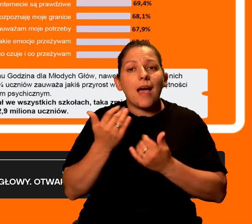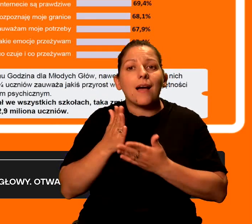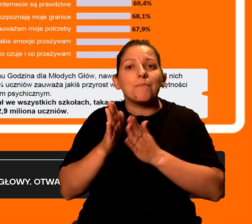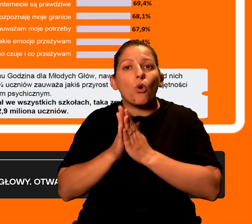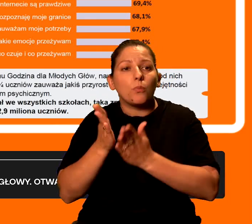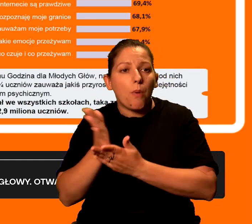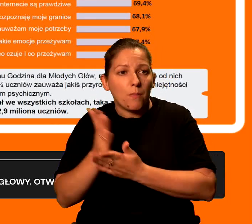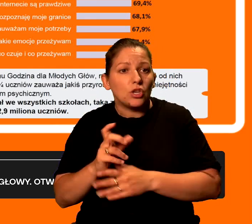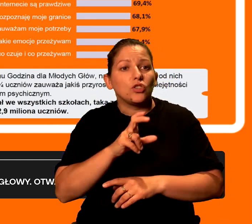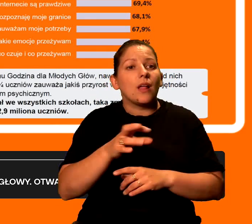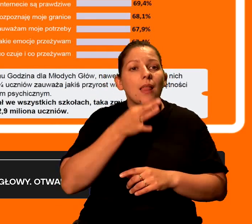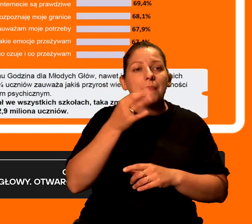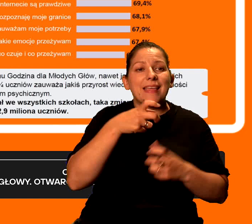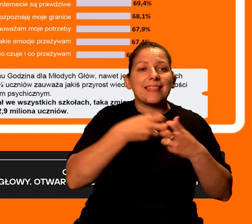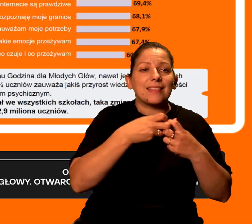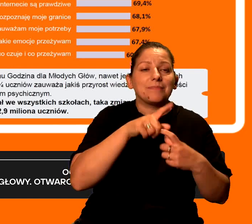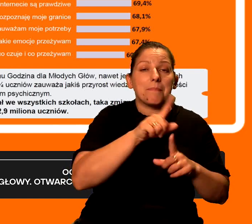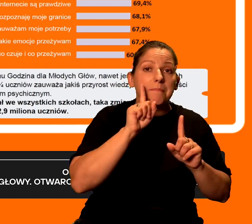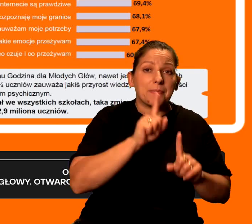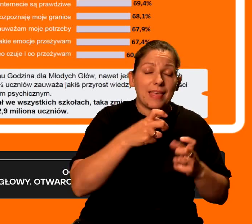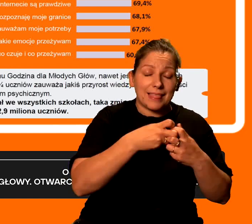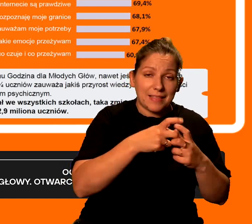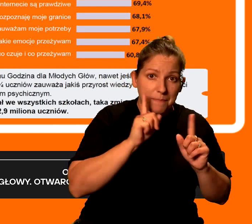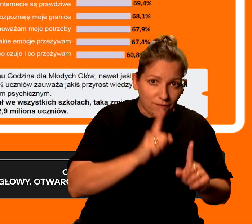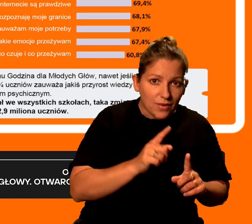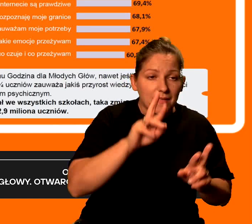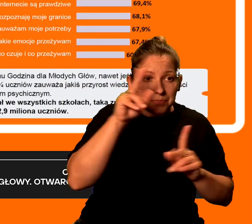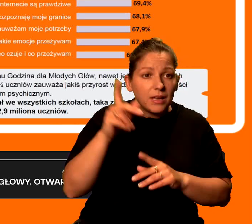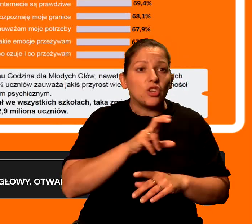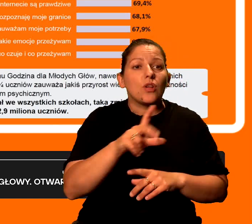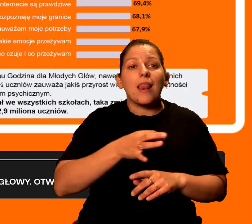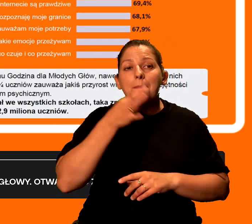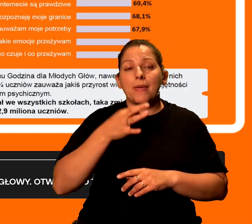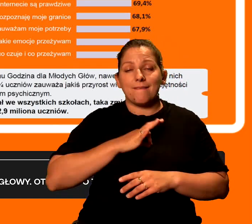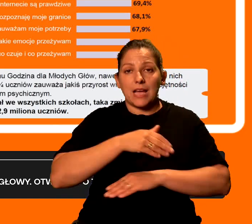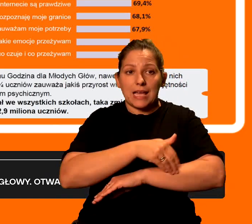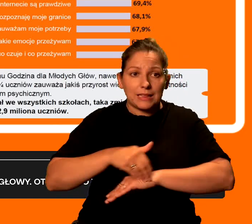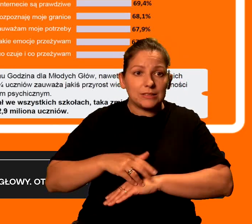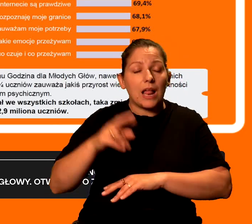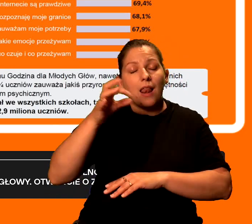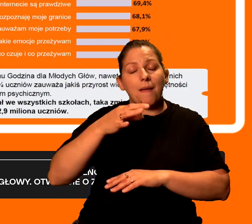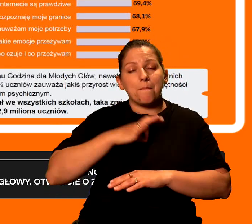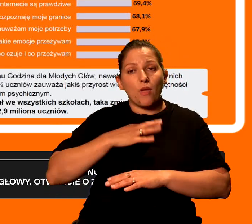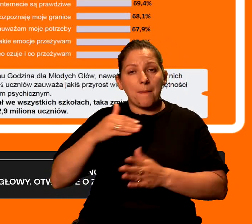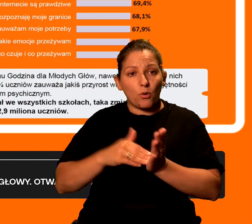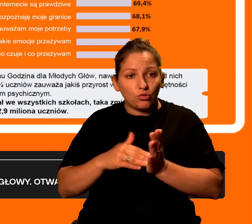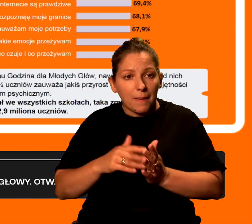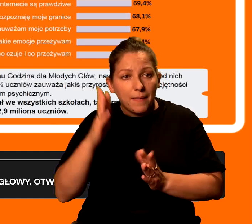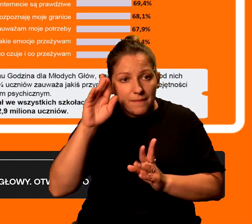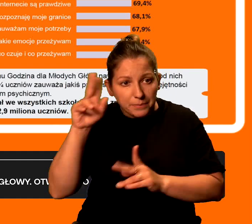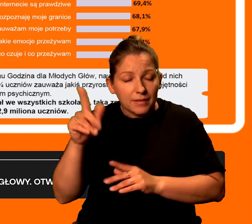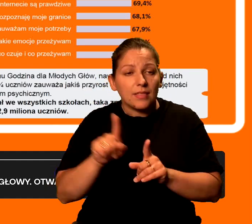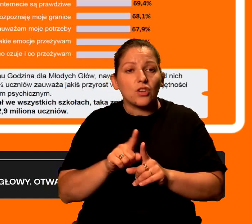wiedzą, jak sprawdzić, czy informacje w internecie są prawdziwe? Czy lepiej rozpoznają swoje granice, lepiej zauważają potrzeby, lepiej rozumieją, jakie emocje przeżywają?